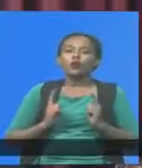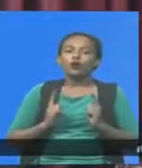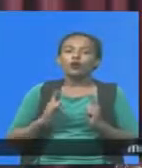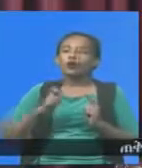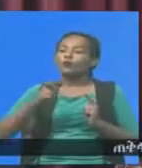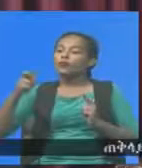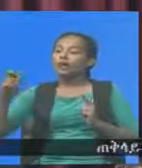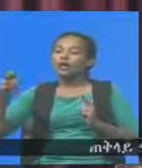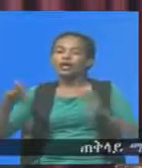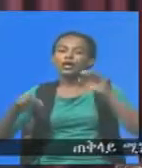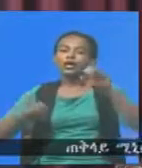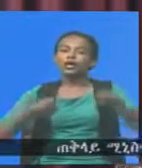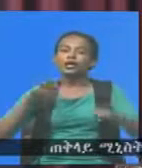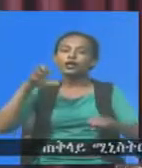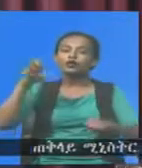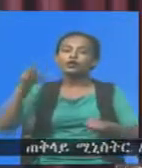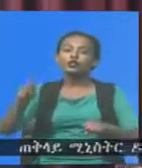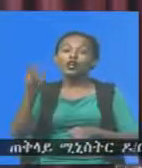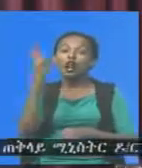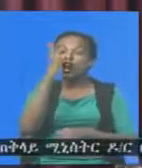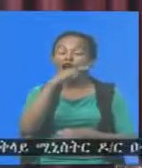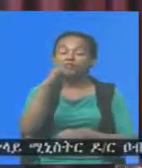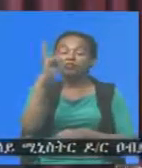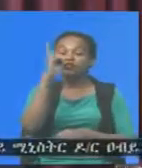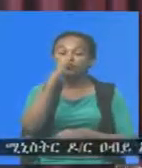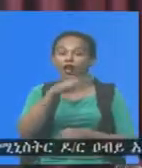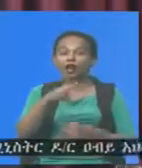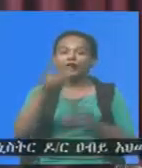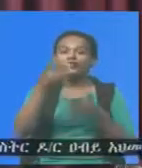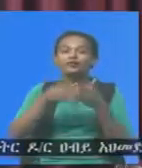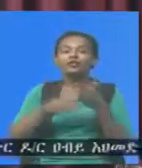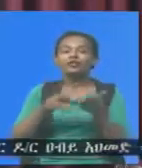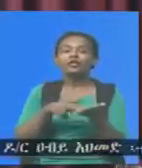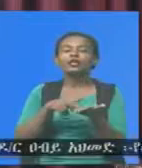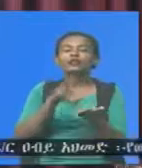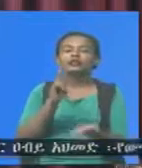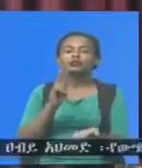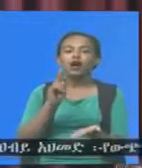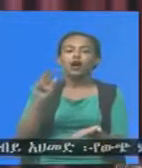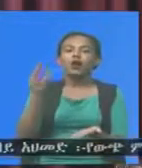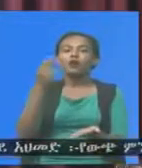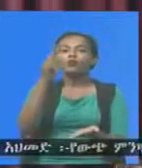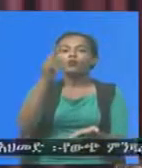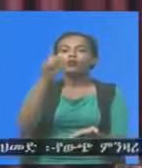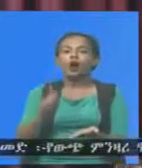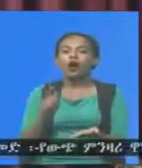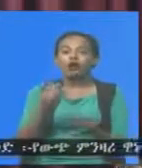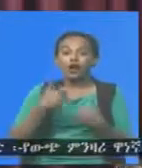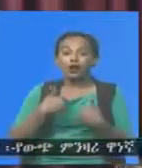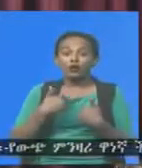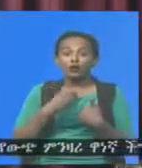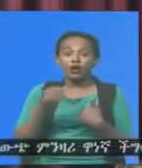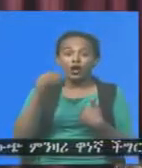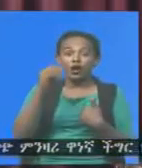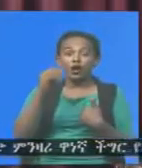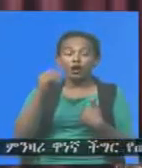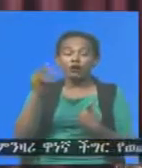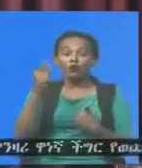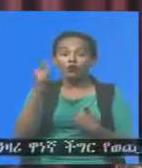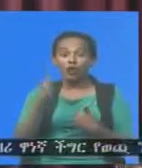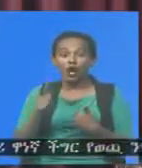በቀኝ ገዢዎች አርቲፊሻል ድንበር የተነሳ ቦረና ያለው ኦሮሞና ኢትዮጵያ ያለው ቦረና